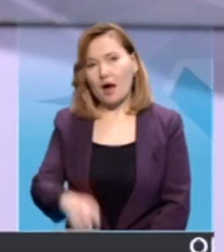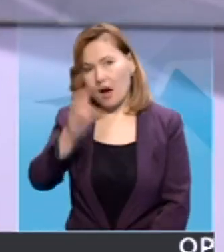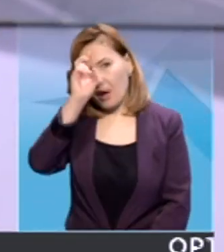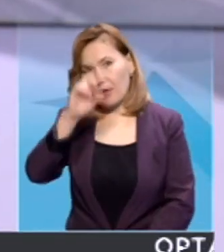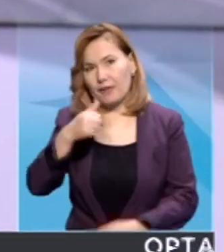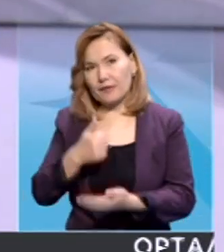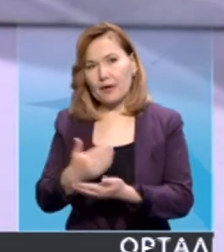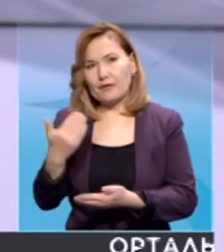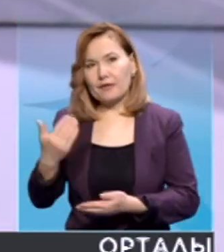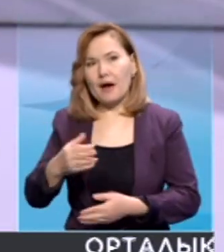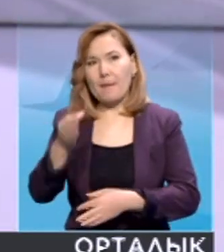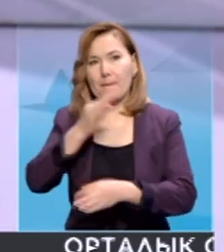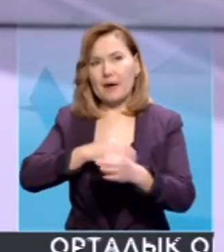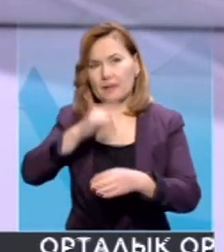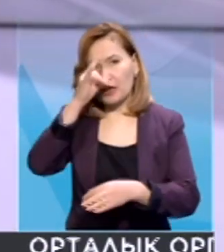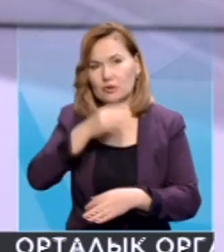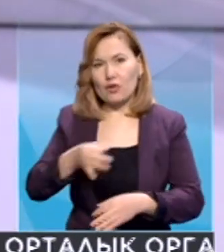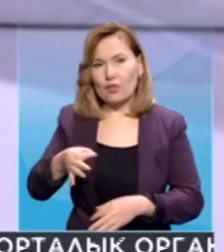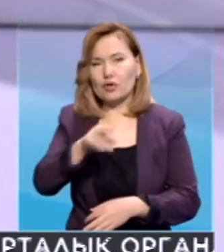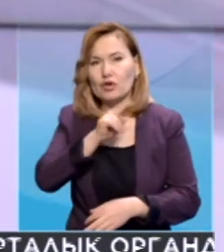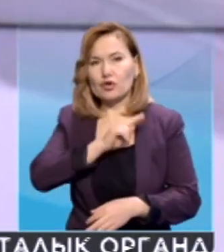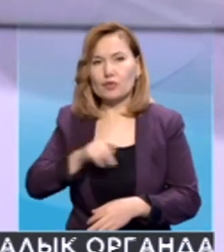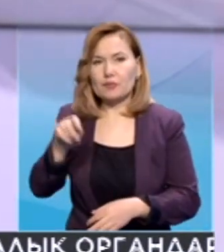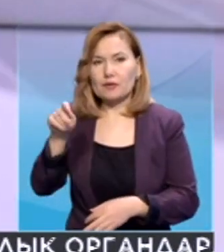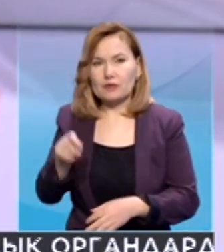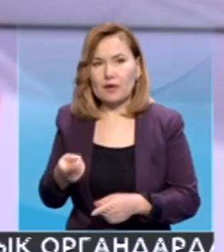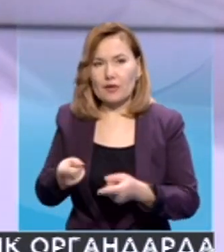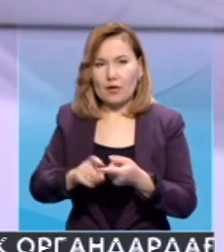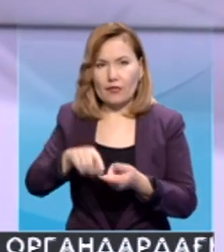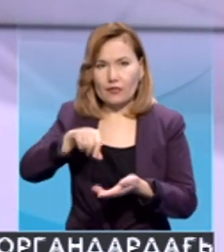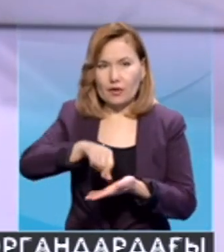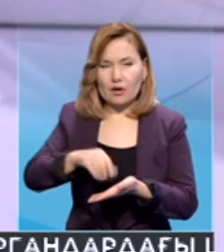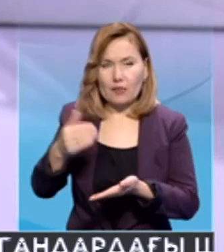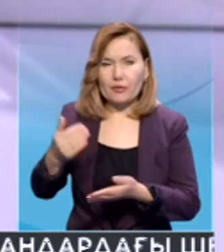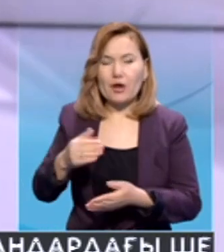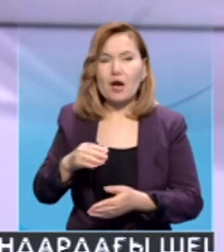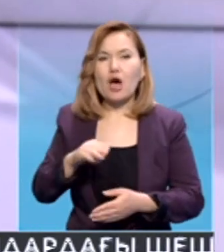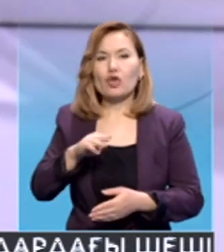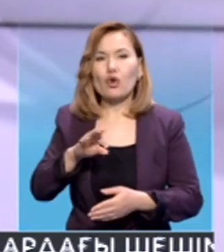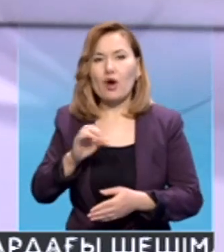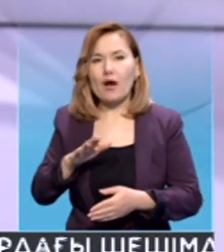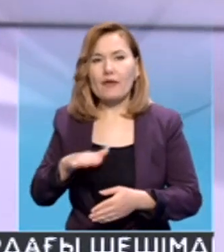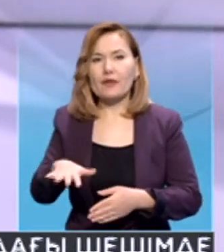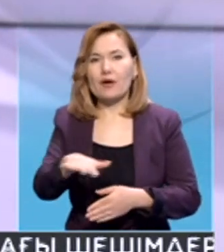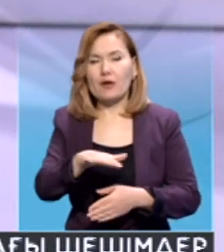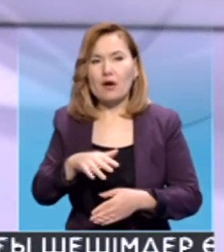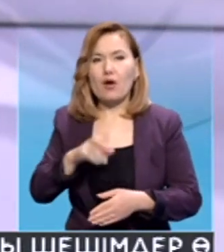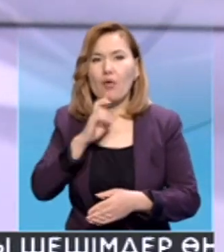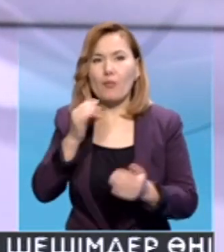Мемлекет басшысы Батыс Қазақстан облысына жұмыс сапарымен барды. Сапар аясында Қасым-Жомарт Тоқаев өңірдегі мұнай, газ және